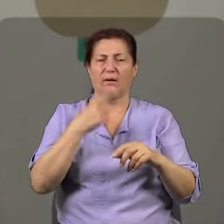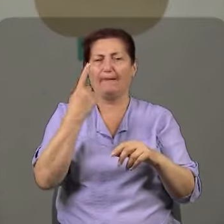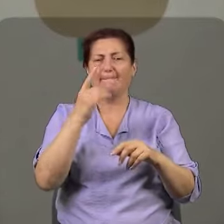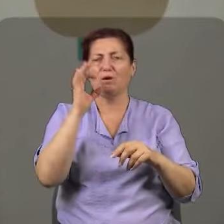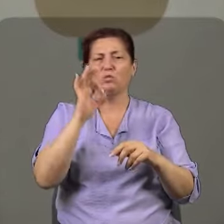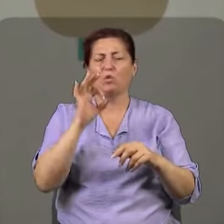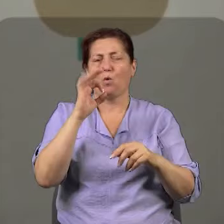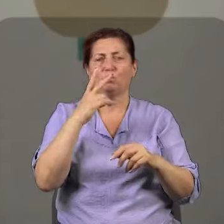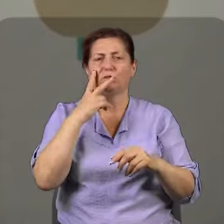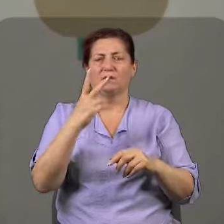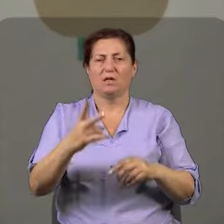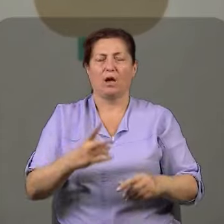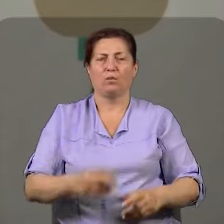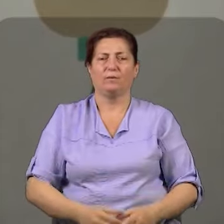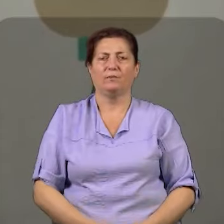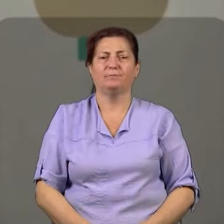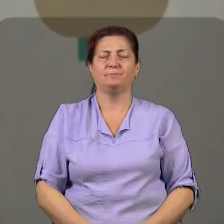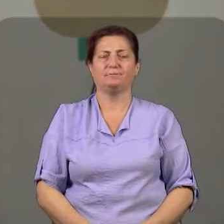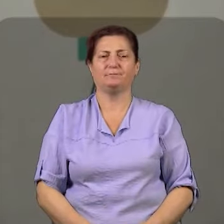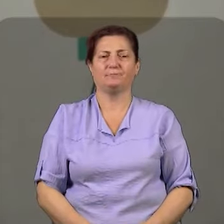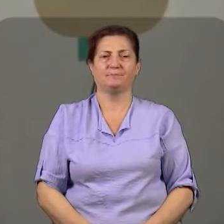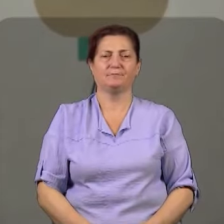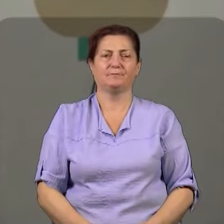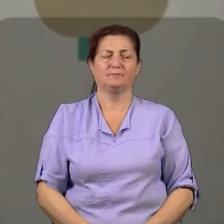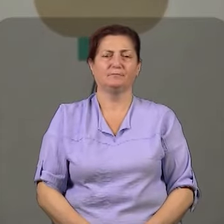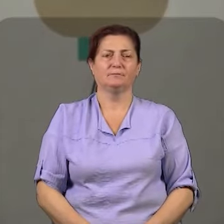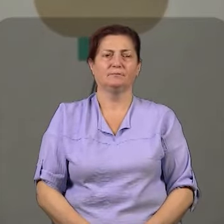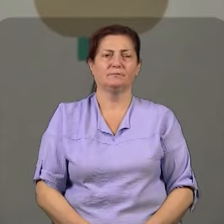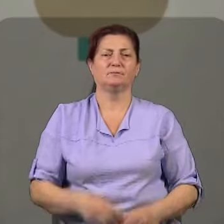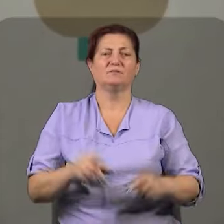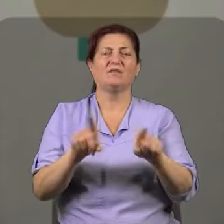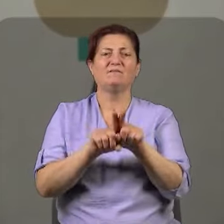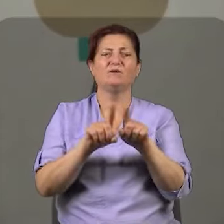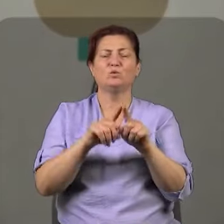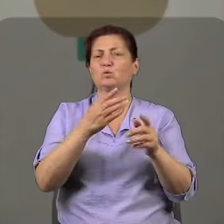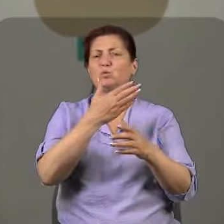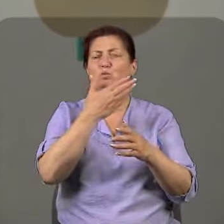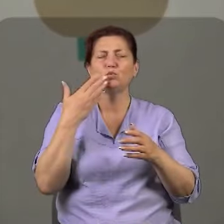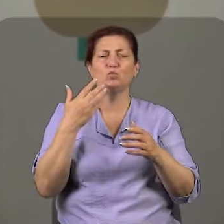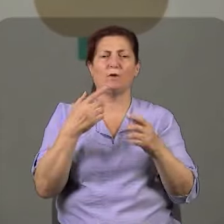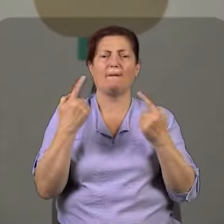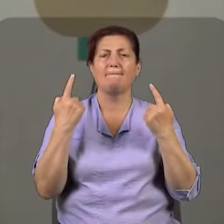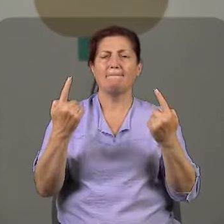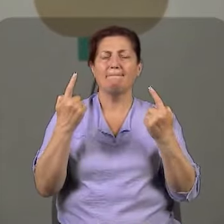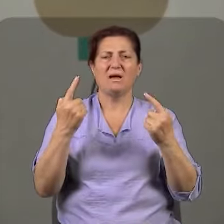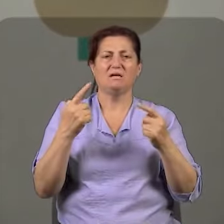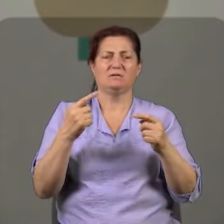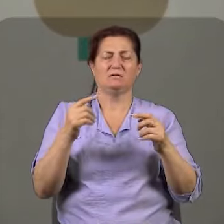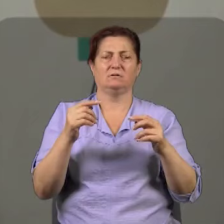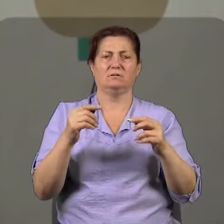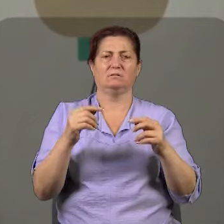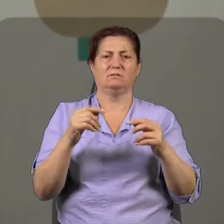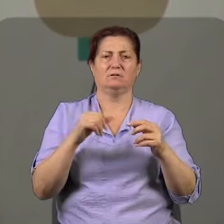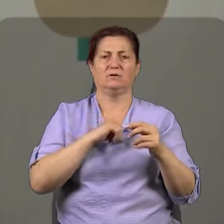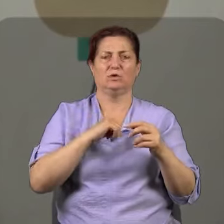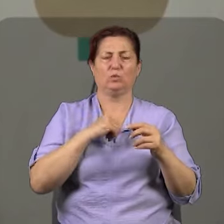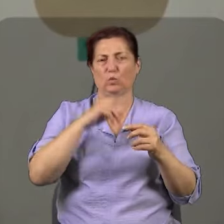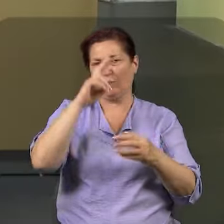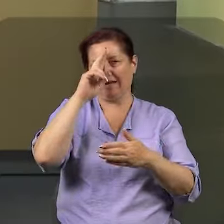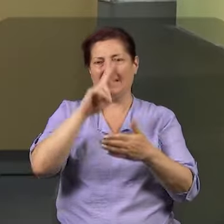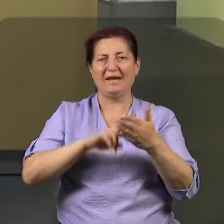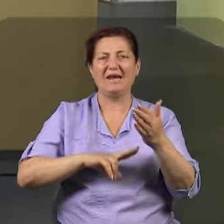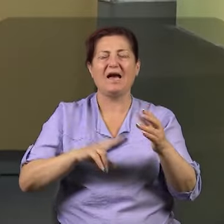ՀՆԱ-ի, եւ ունի ոնց որ այդպես մեծ լիազորություններ, այդ պատվերը ձևավորելու գործիքներ